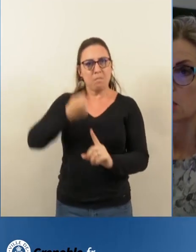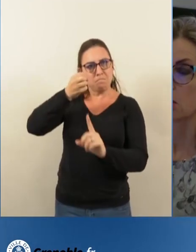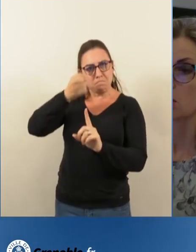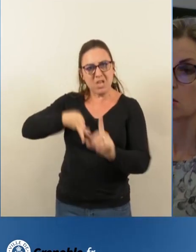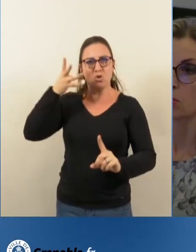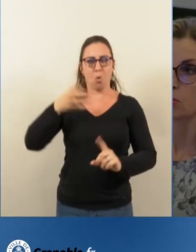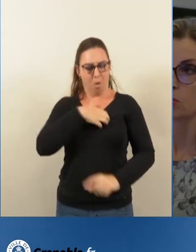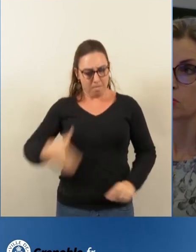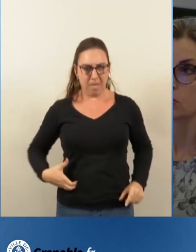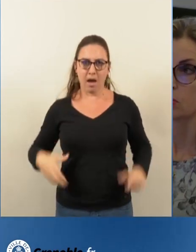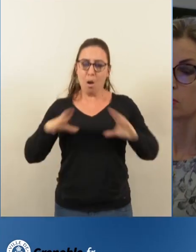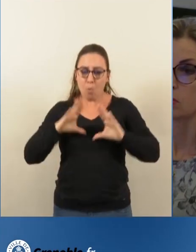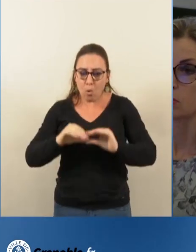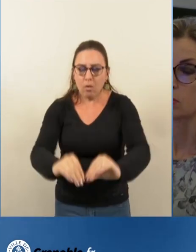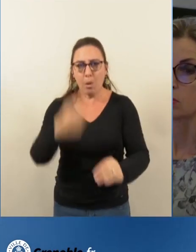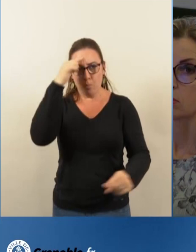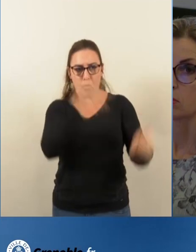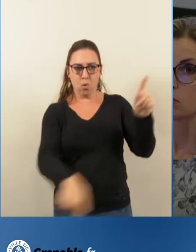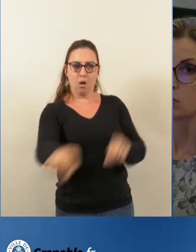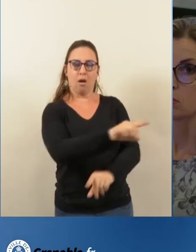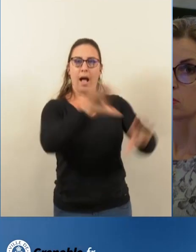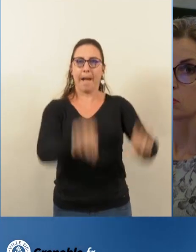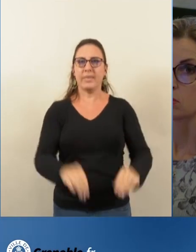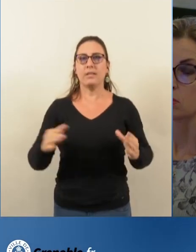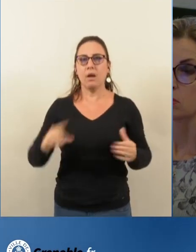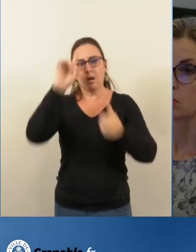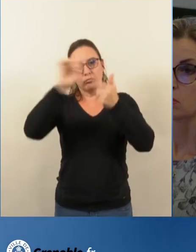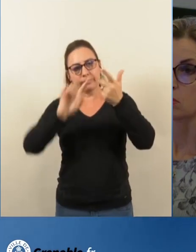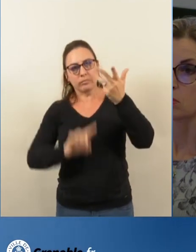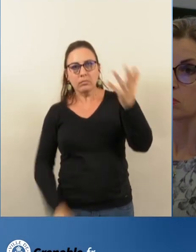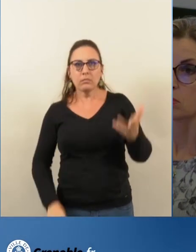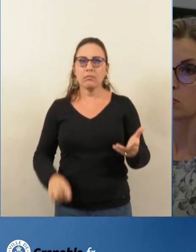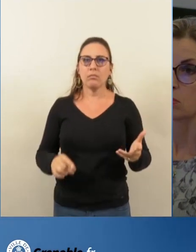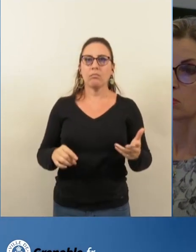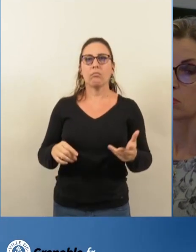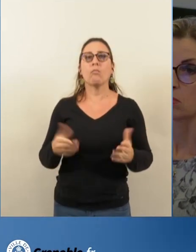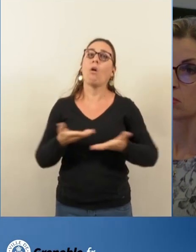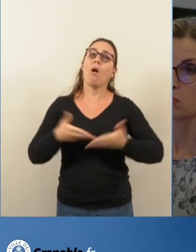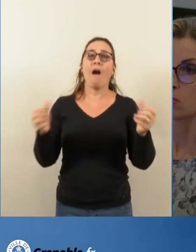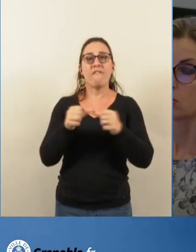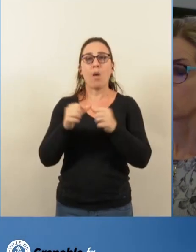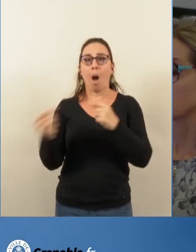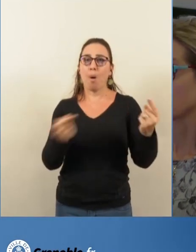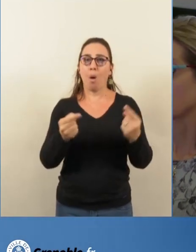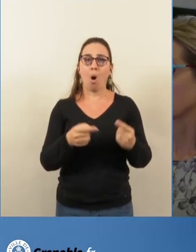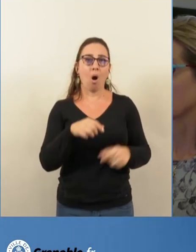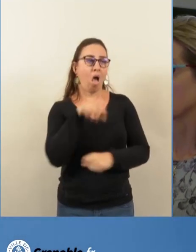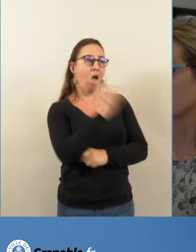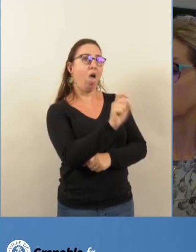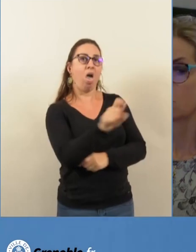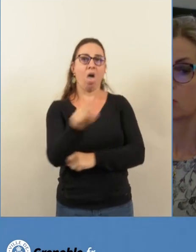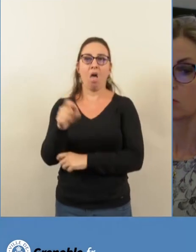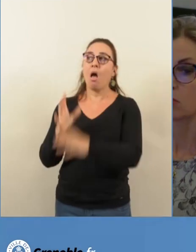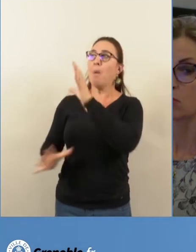pour donner des résultats au grenoblois surtout ces sujets plutôt que d'attaquer seulement vos adversaires et d'attaquer le passé